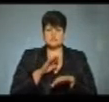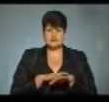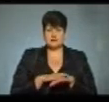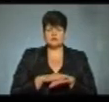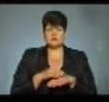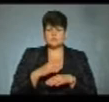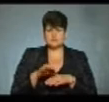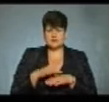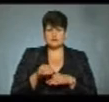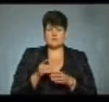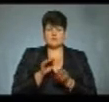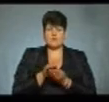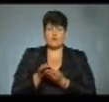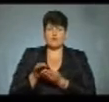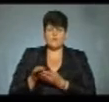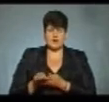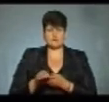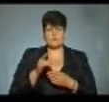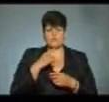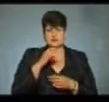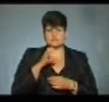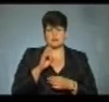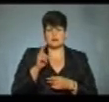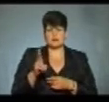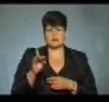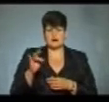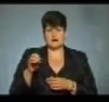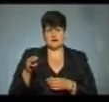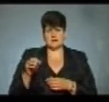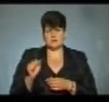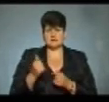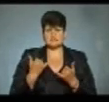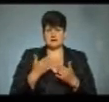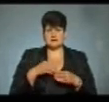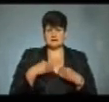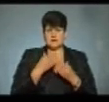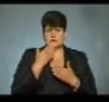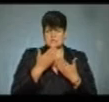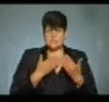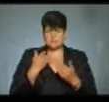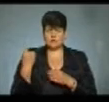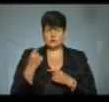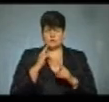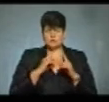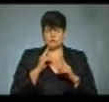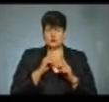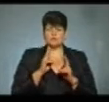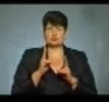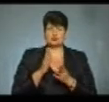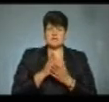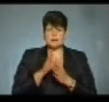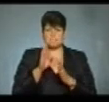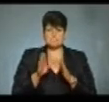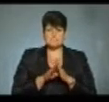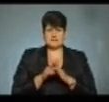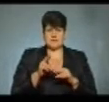над похованнями, повідомив речник Нацполіції області Сергій Крета. Зараз слідчими дано запити в обласну раду, власне, хто є підрядником на